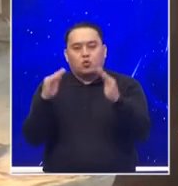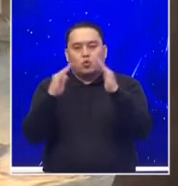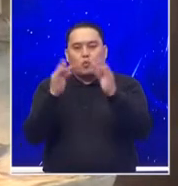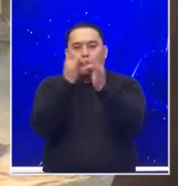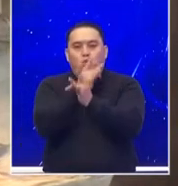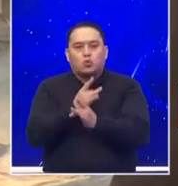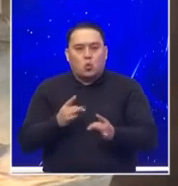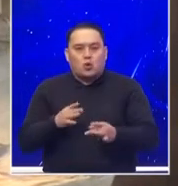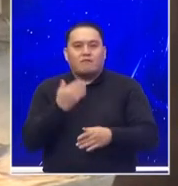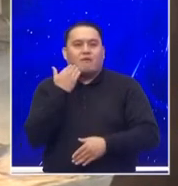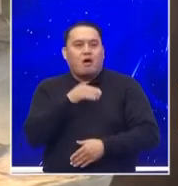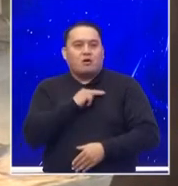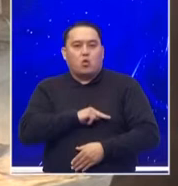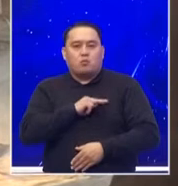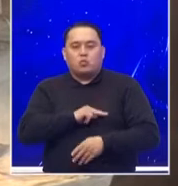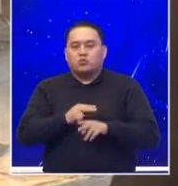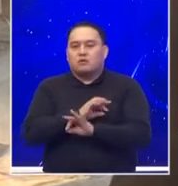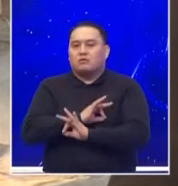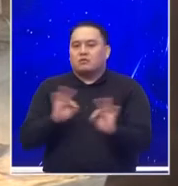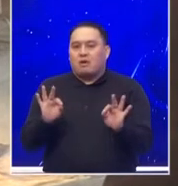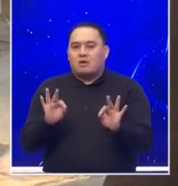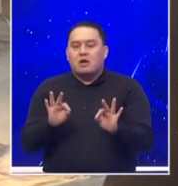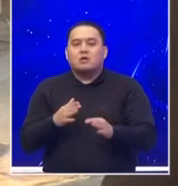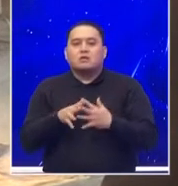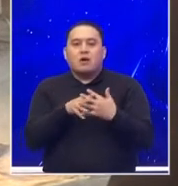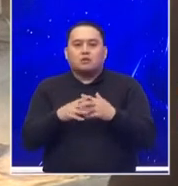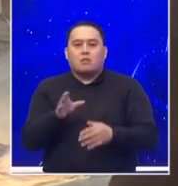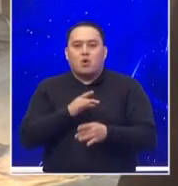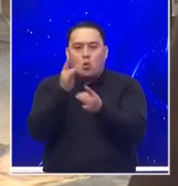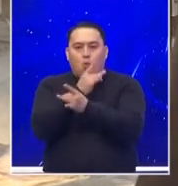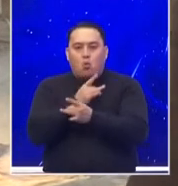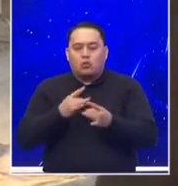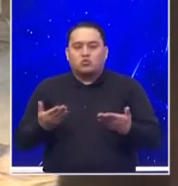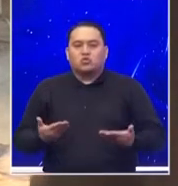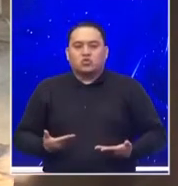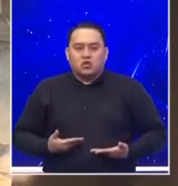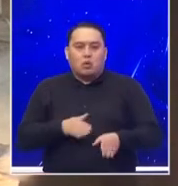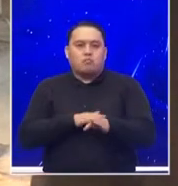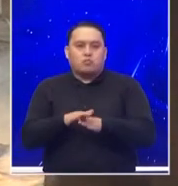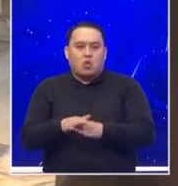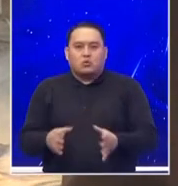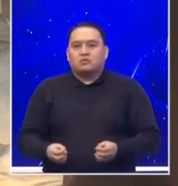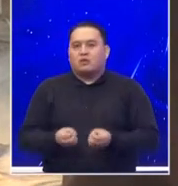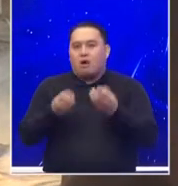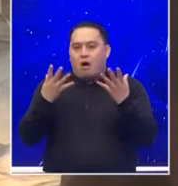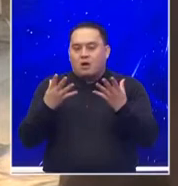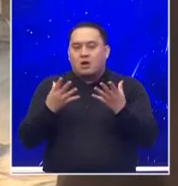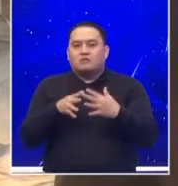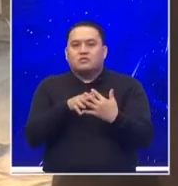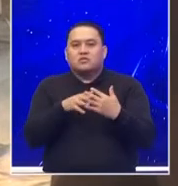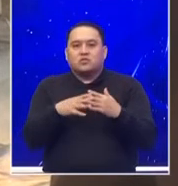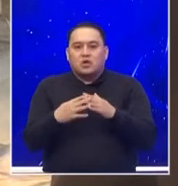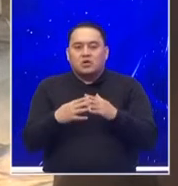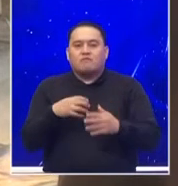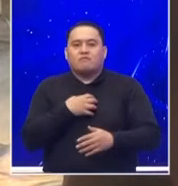качество работы на высоком уровне у нашего села богатая культурная жизнь полная ярких моментов его посещали такие